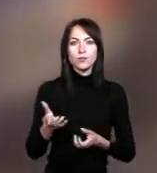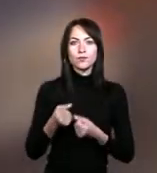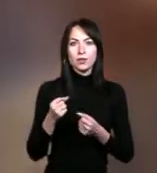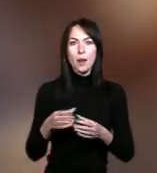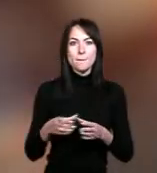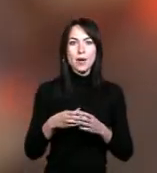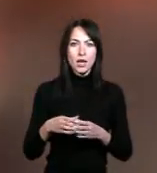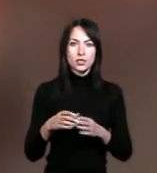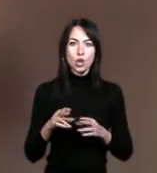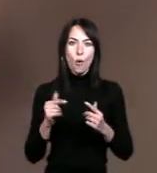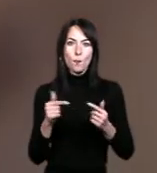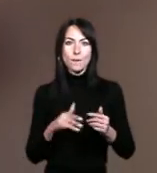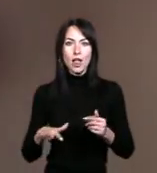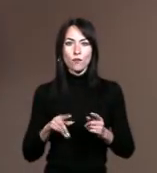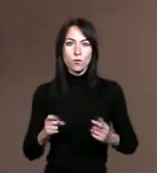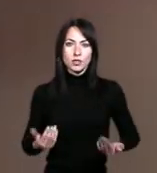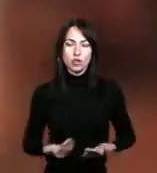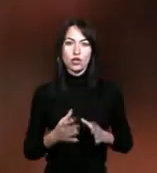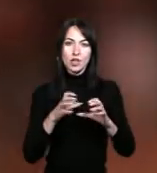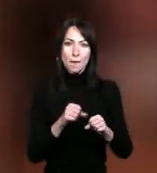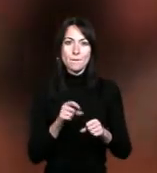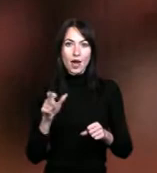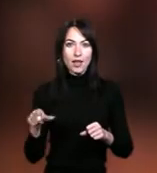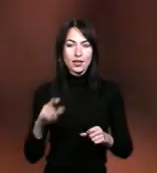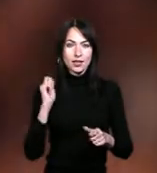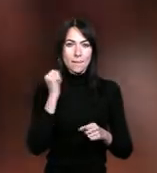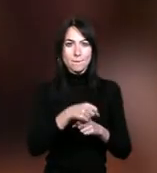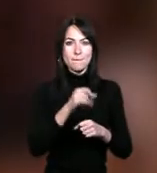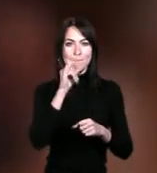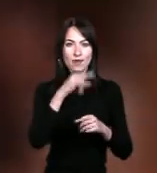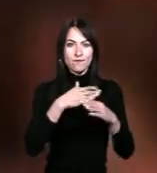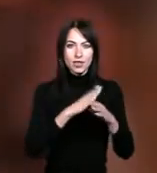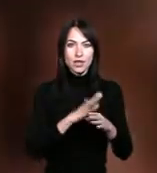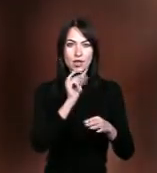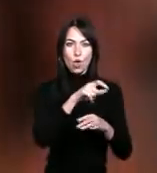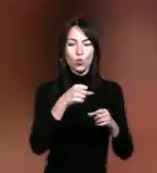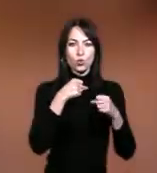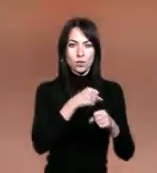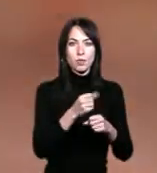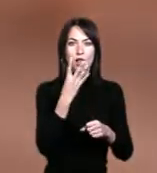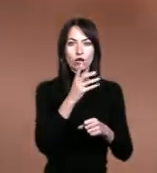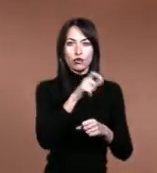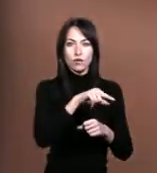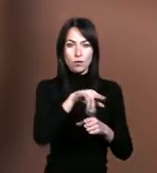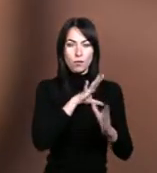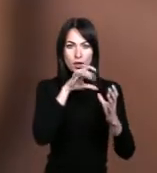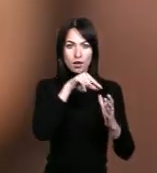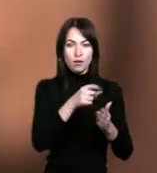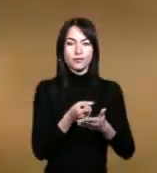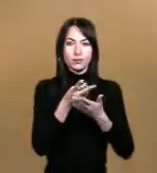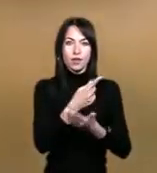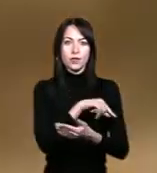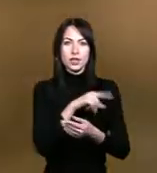«Опозиційна платформа за життя». Нападники били вікна та людей. Четверо пасажирів бусу опинилися у лікарні із забоями